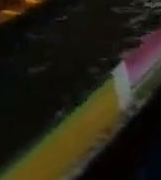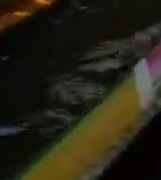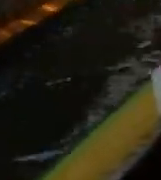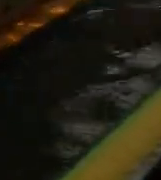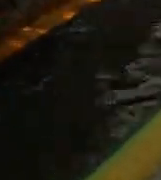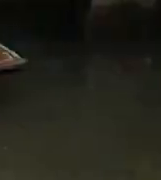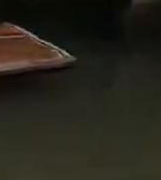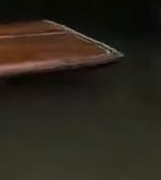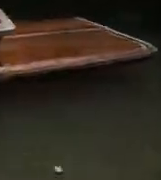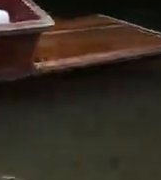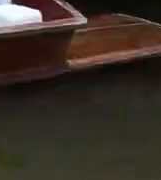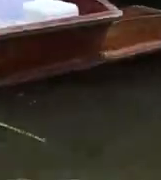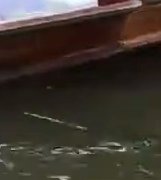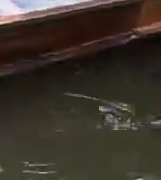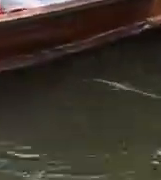สะดวก